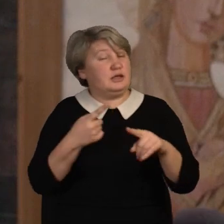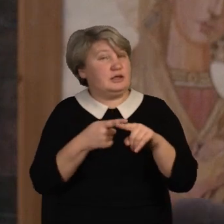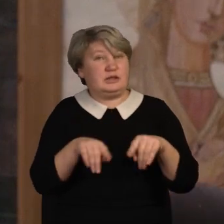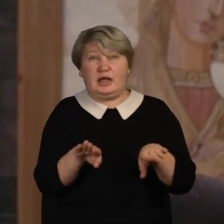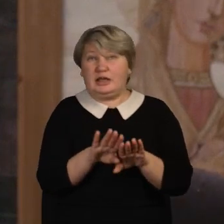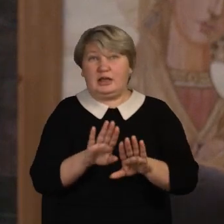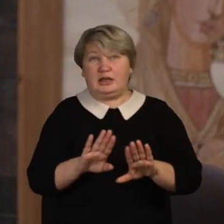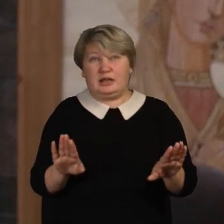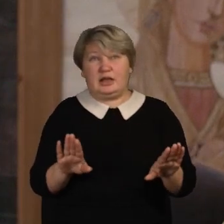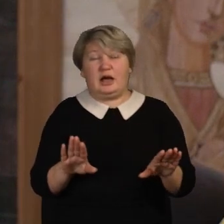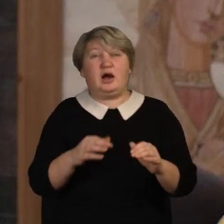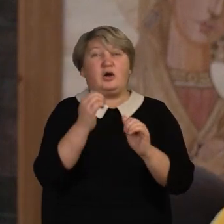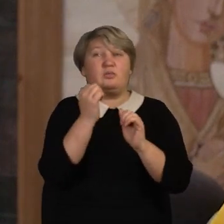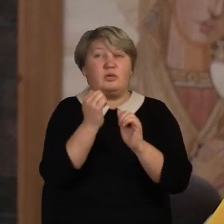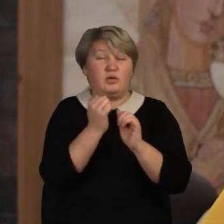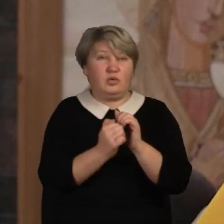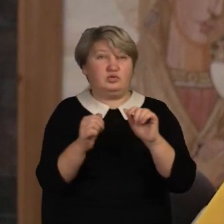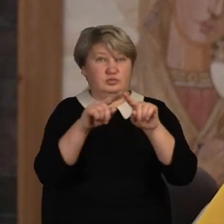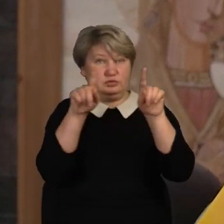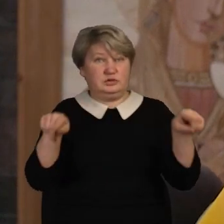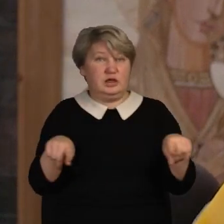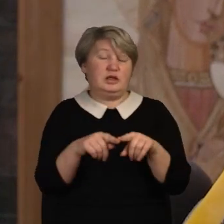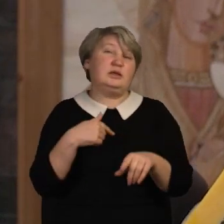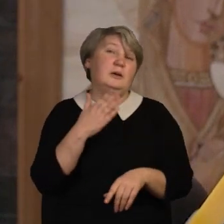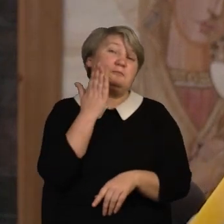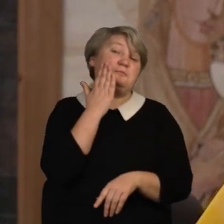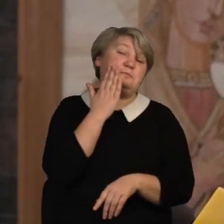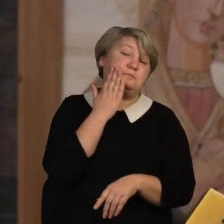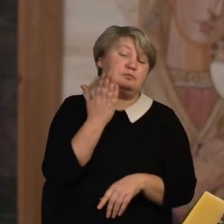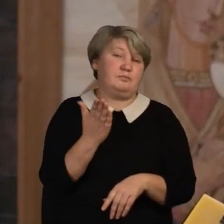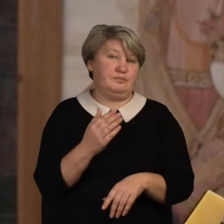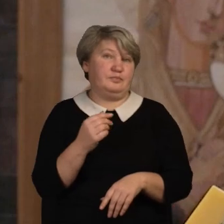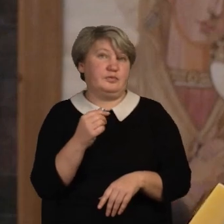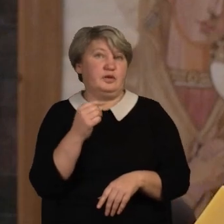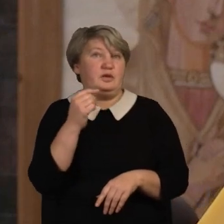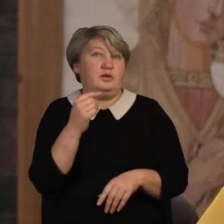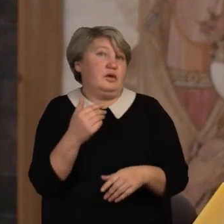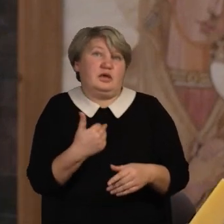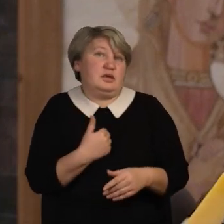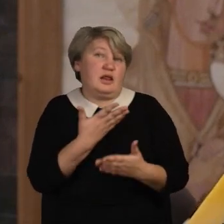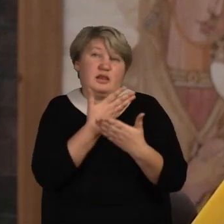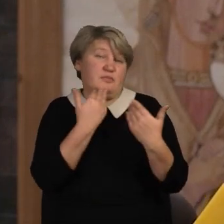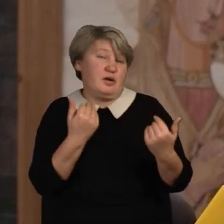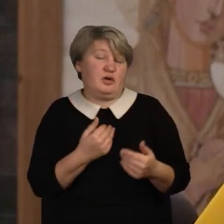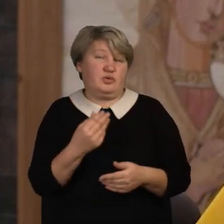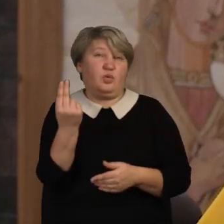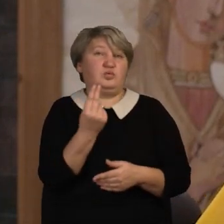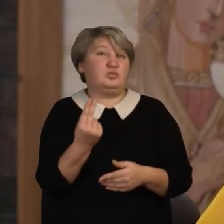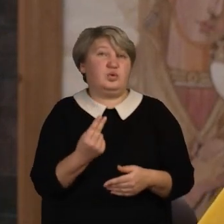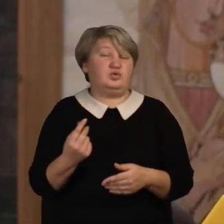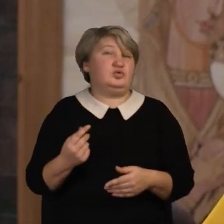по контурних основах я на око, наугад. Бо я не маю художньої освіти, я не